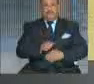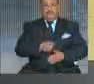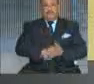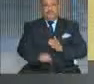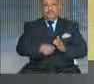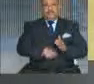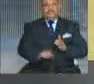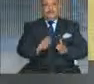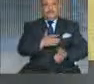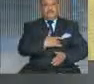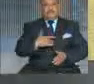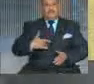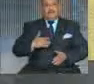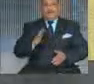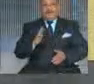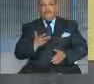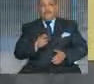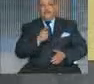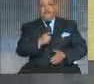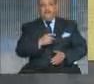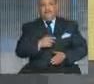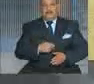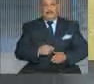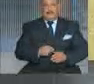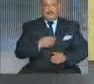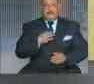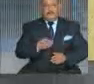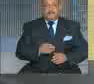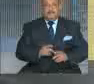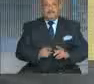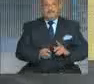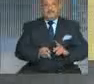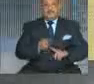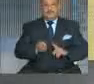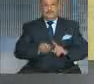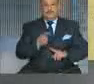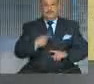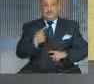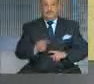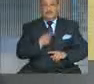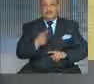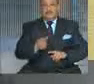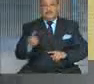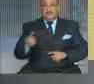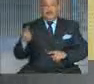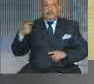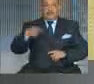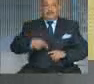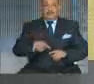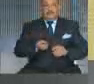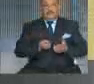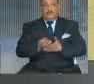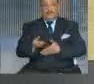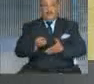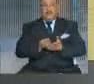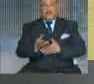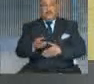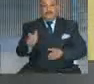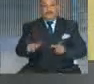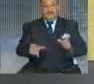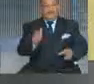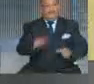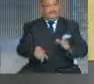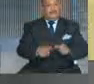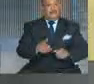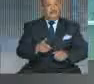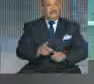لهم، الناس عندها طلبات موجودة على أرض الواقع تنجم تتحقق. احنا بالبروجي هذا على الأقل حتى 50% نجم نحققهم ومشينا في المسار